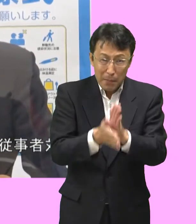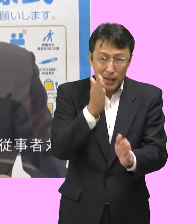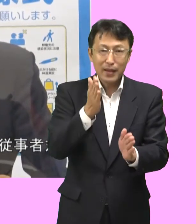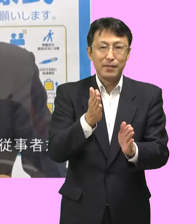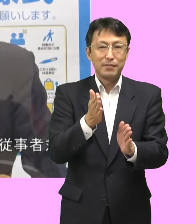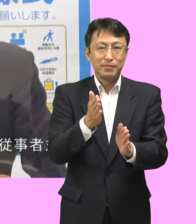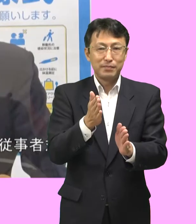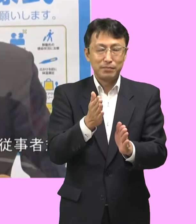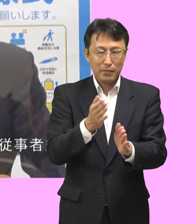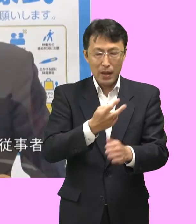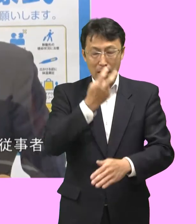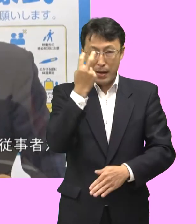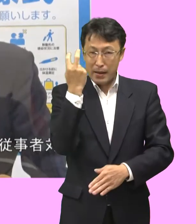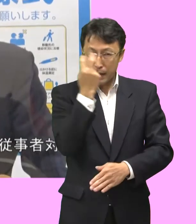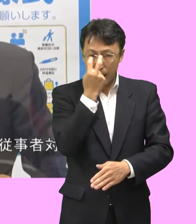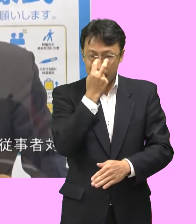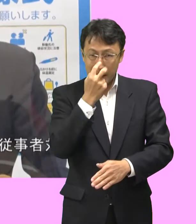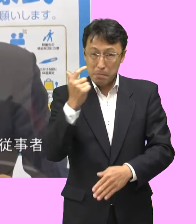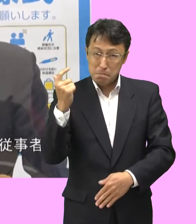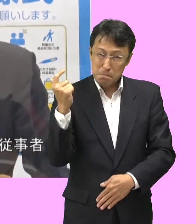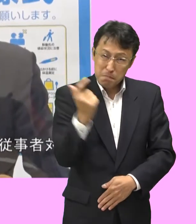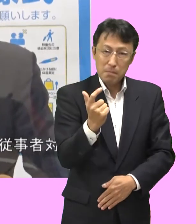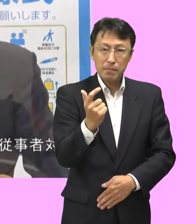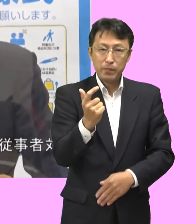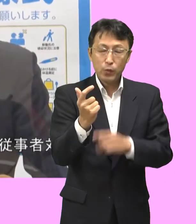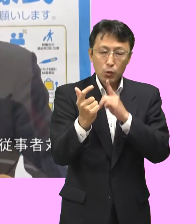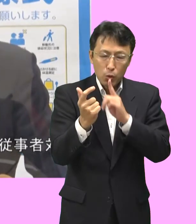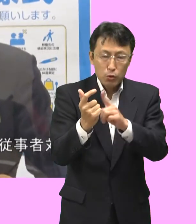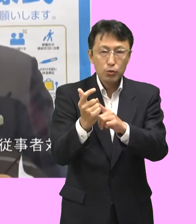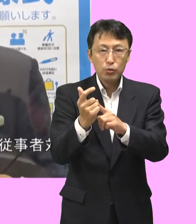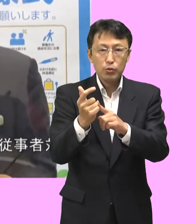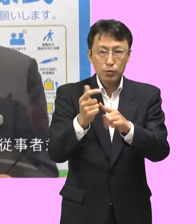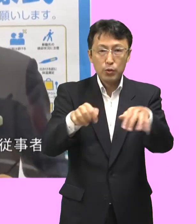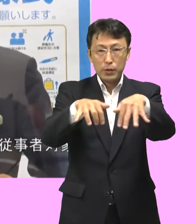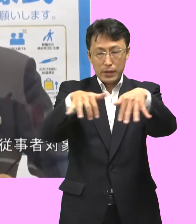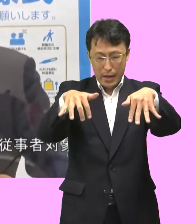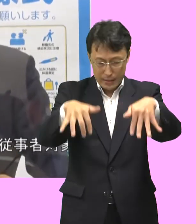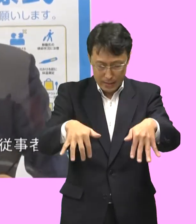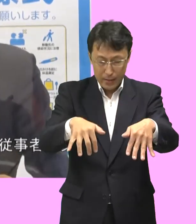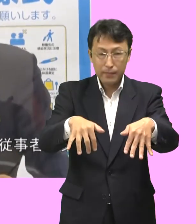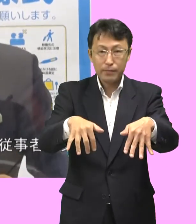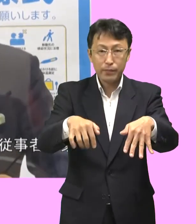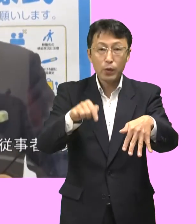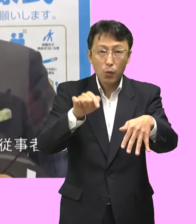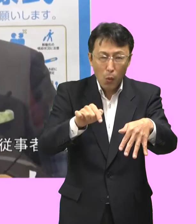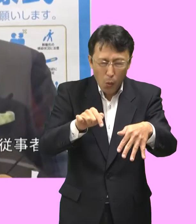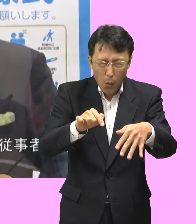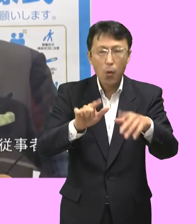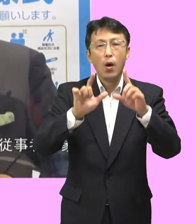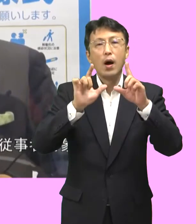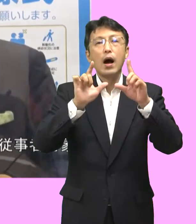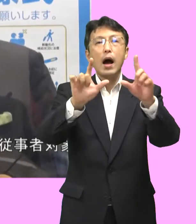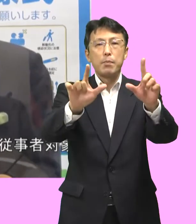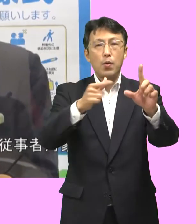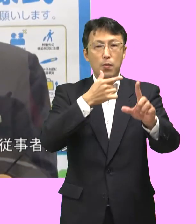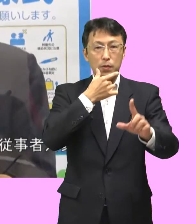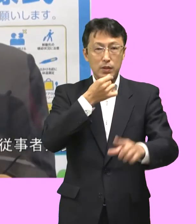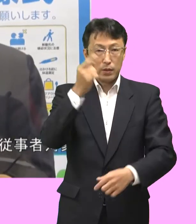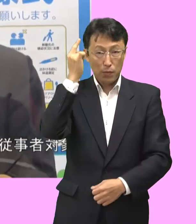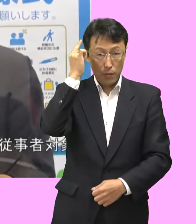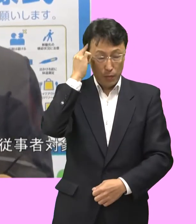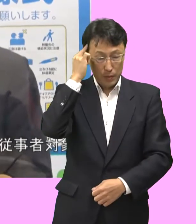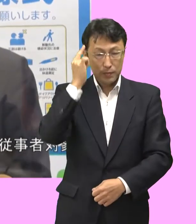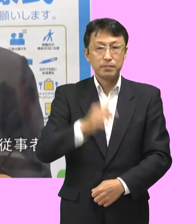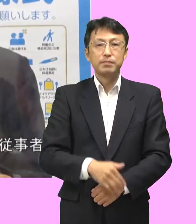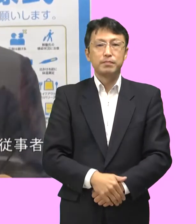その検査体制の強化という観点で我々考えておりまして、直接的には関係はありませんが、こういったものを実施する